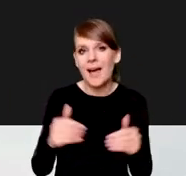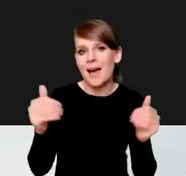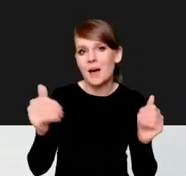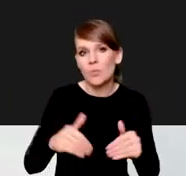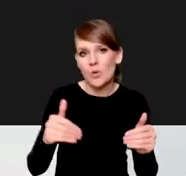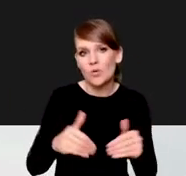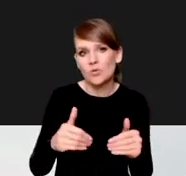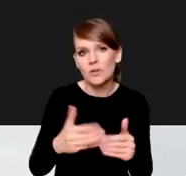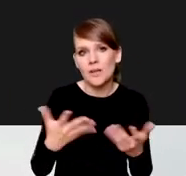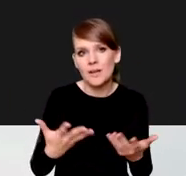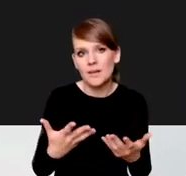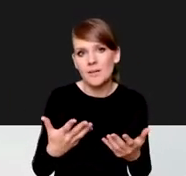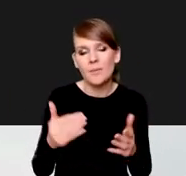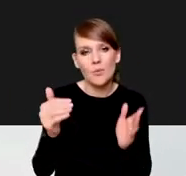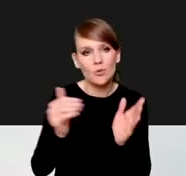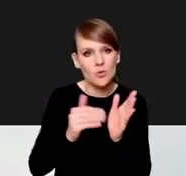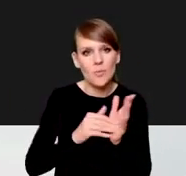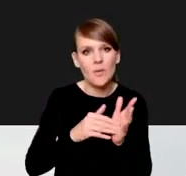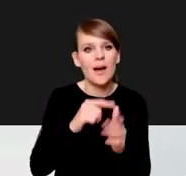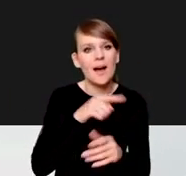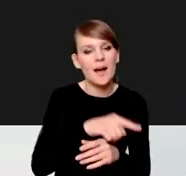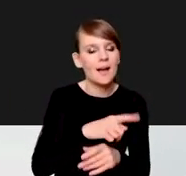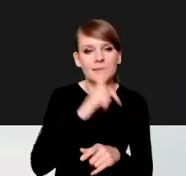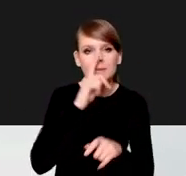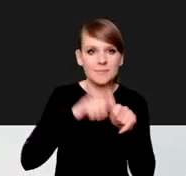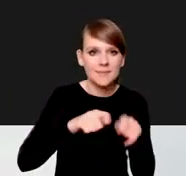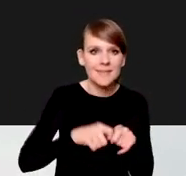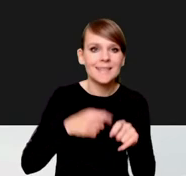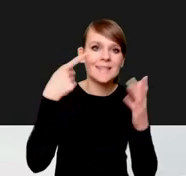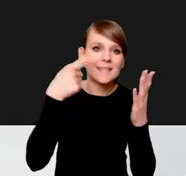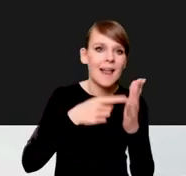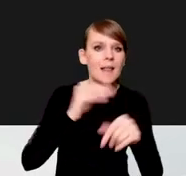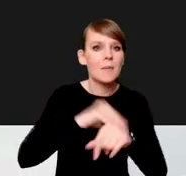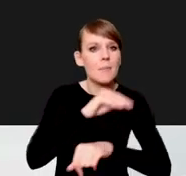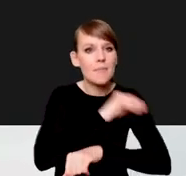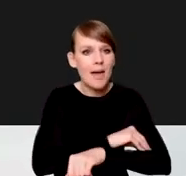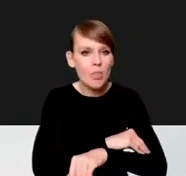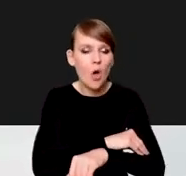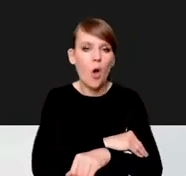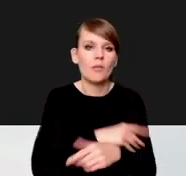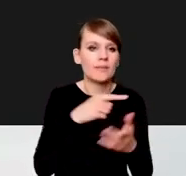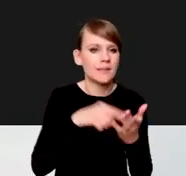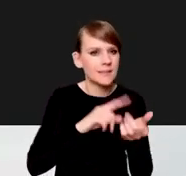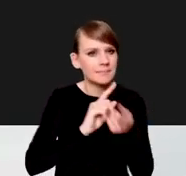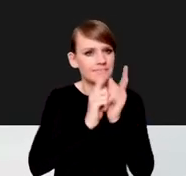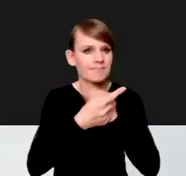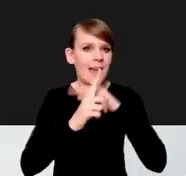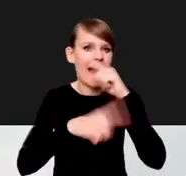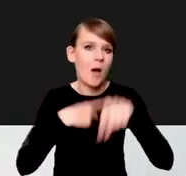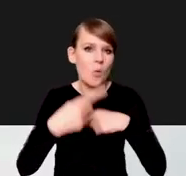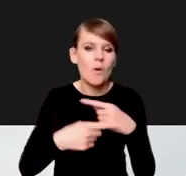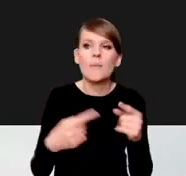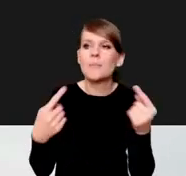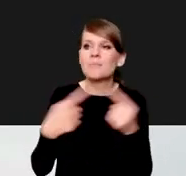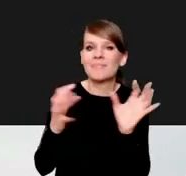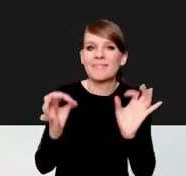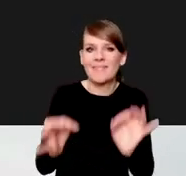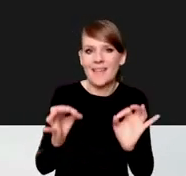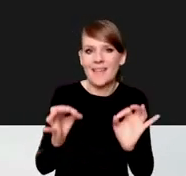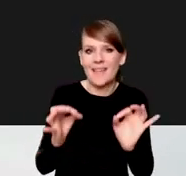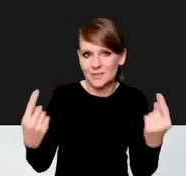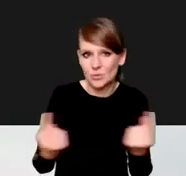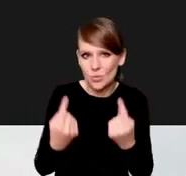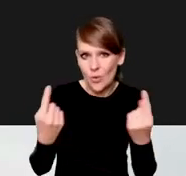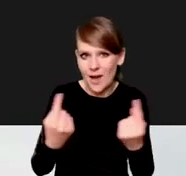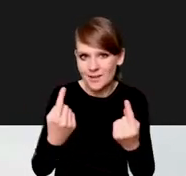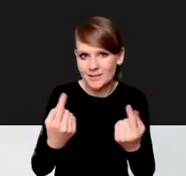zweryfikowanie celów i metod tak naprawdę osiągania tych celów, tak aby uzyskać pewną aktualność w kontekście wyzwań,